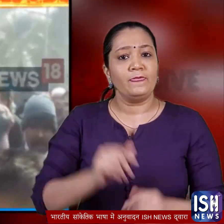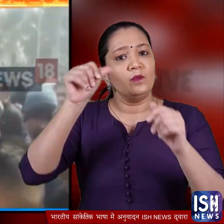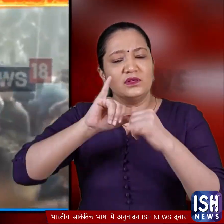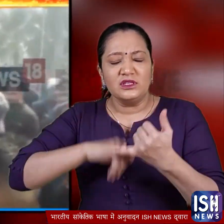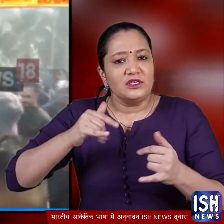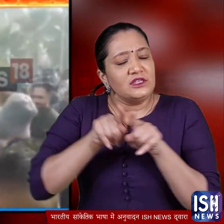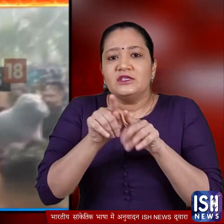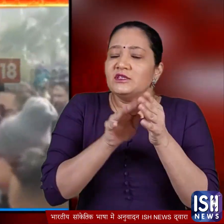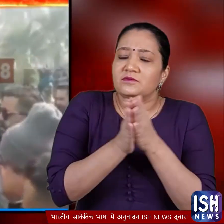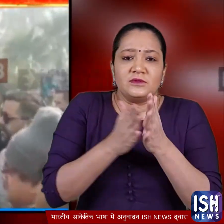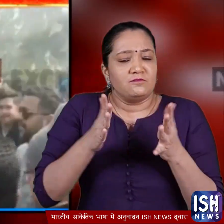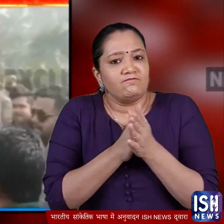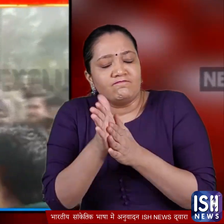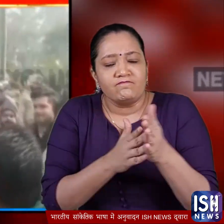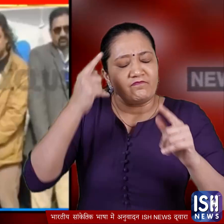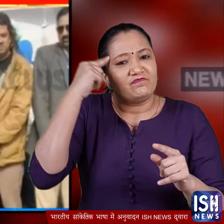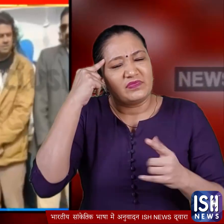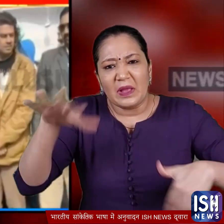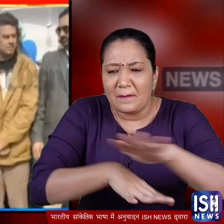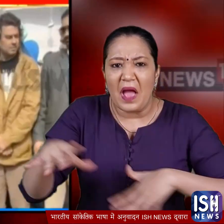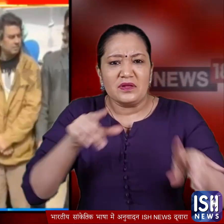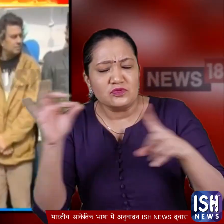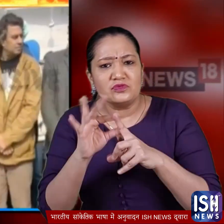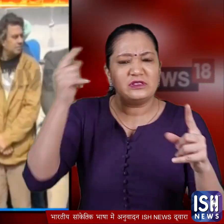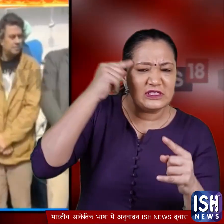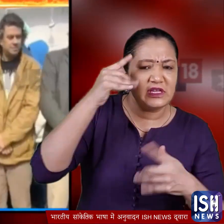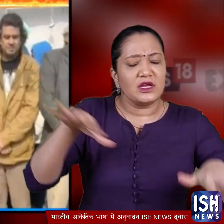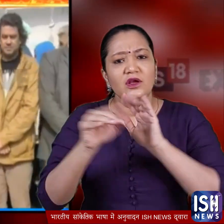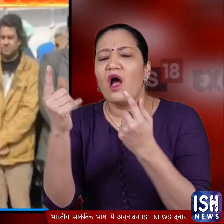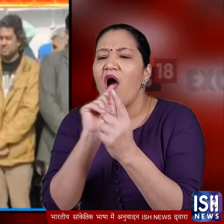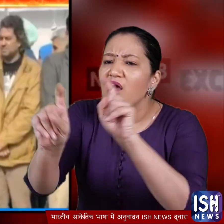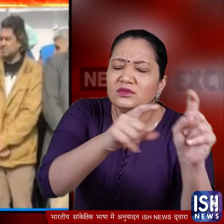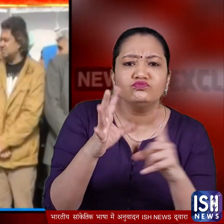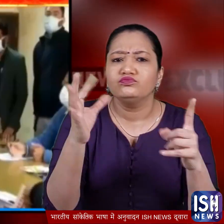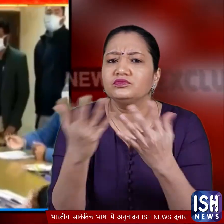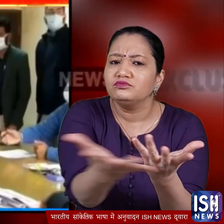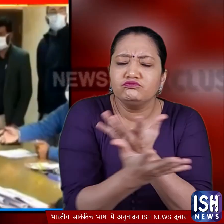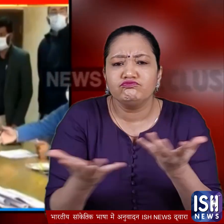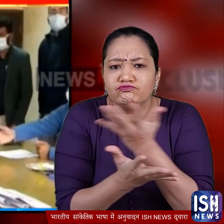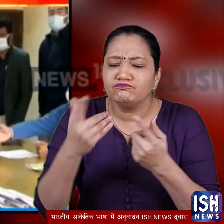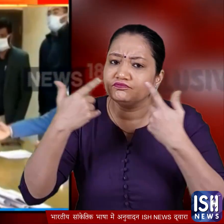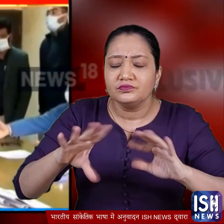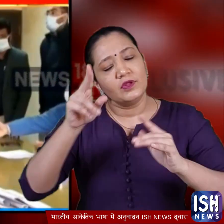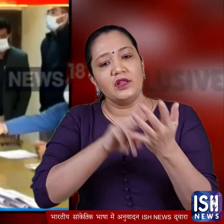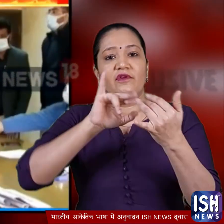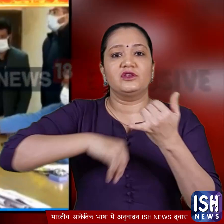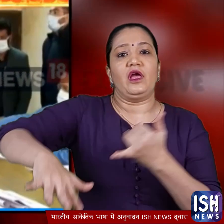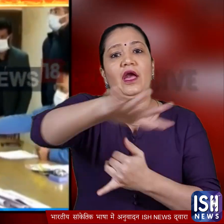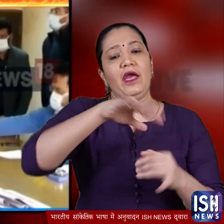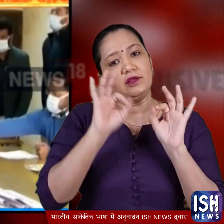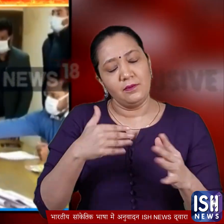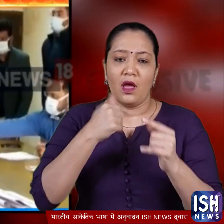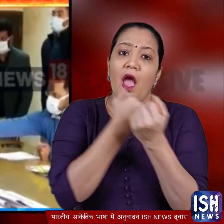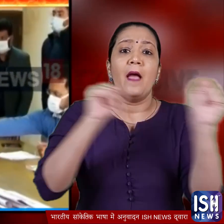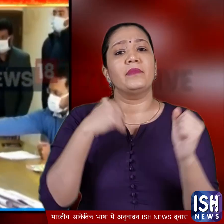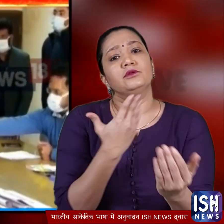हाई देख अंगद सिंह भी खुद को रोक नहीं पाए और उन्होंने फौरन आगे की रणनीति पर अपने समर्थकों से उनकी राय पूछी, जिसके आधार पर उन्होंने नवांशहर सीट